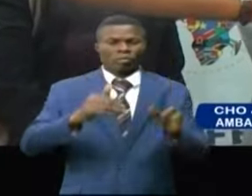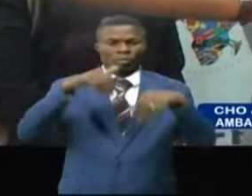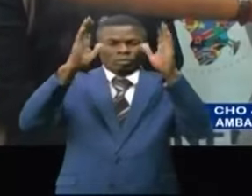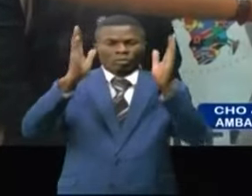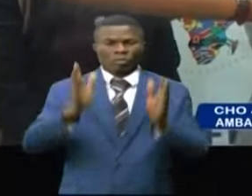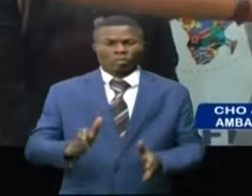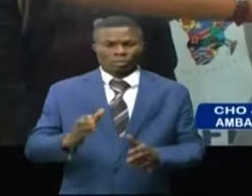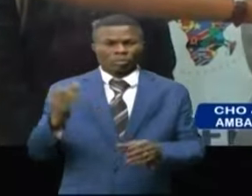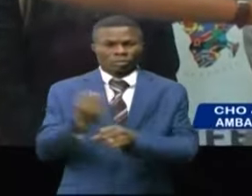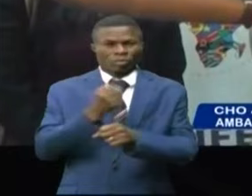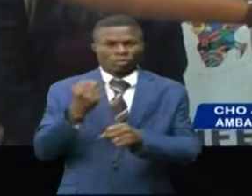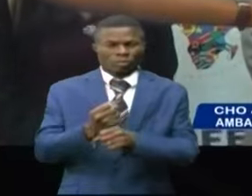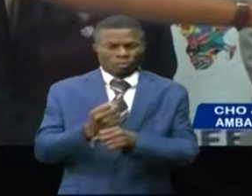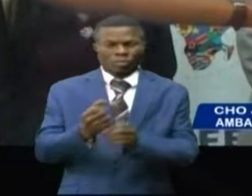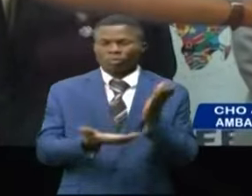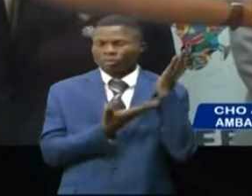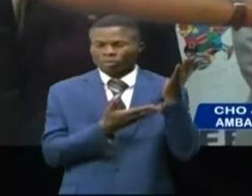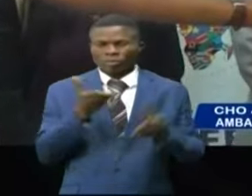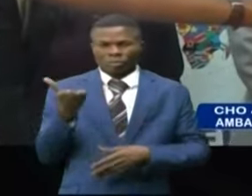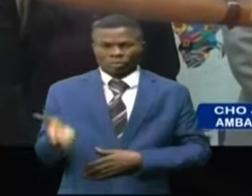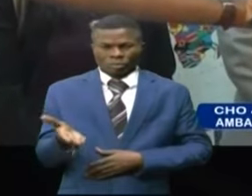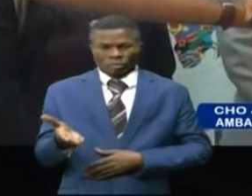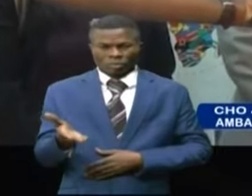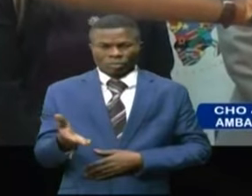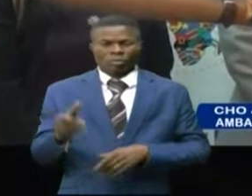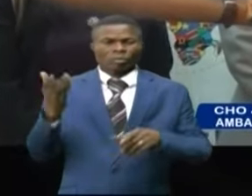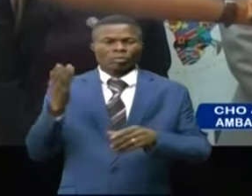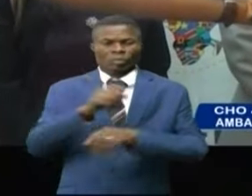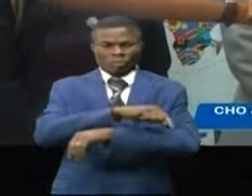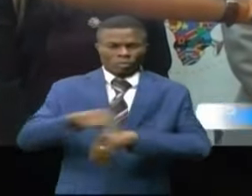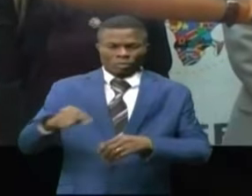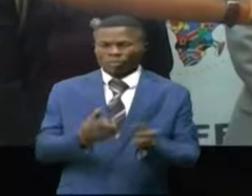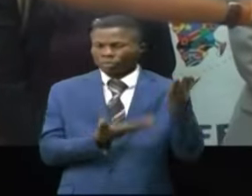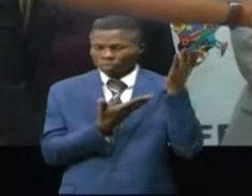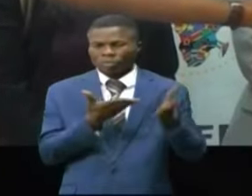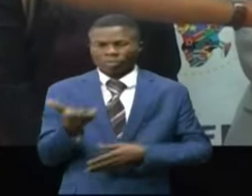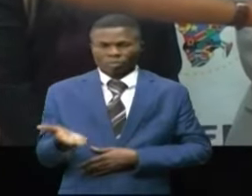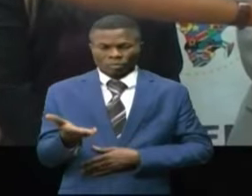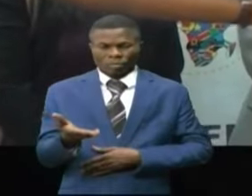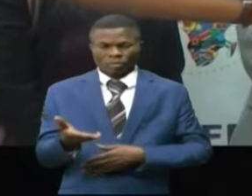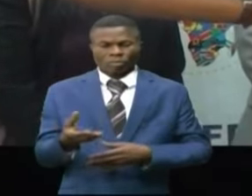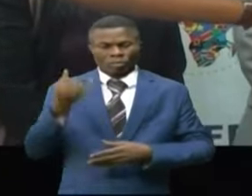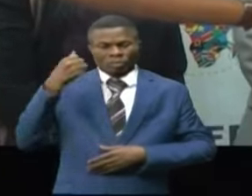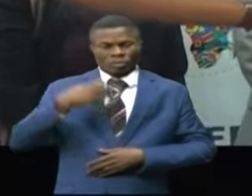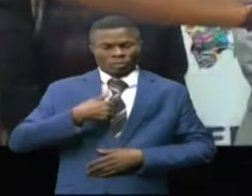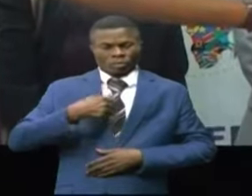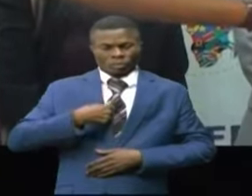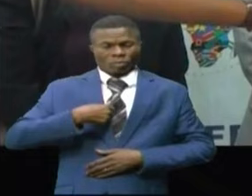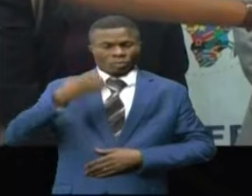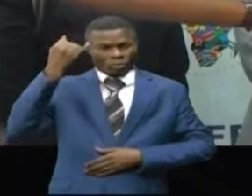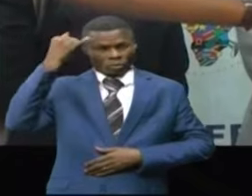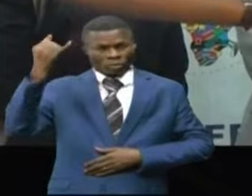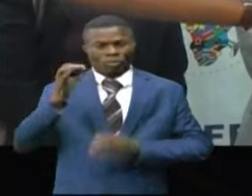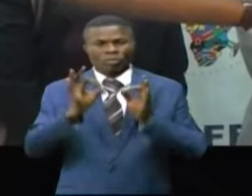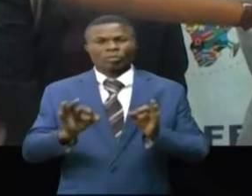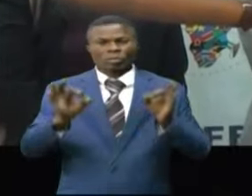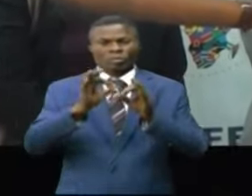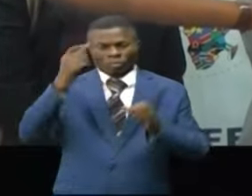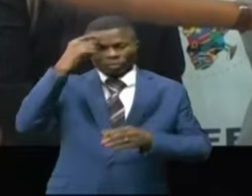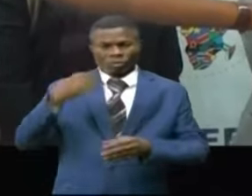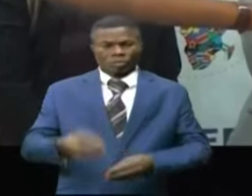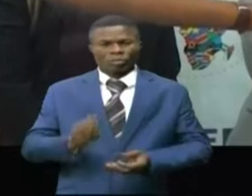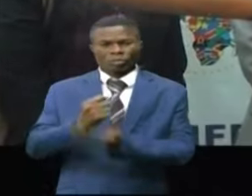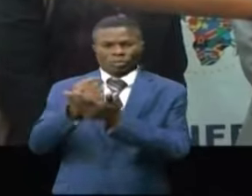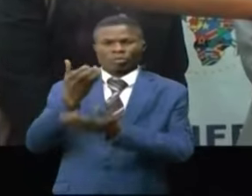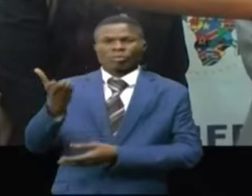un personnel très important, avait aussi un ministère très important, et j'ai pensé que c'était très important de pouvoir l'aider